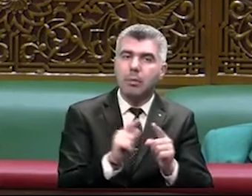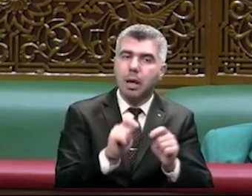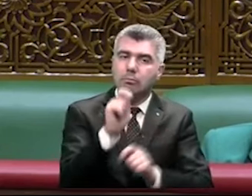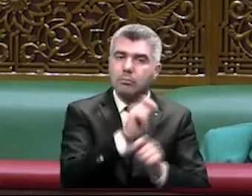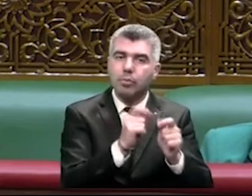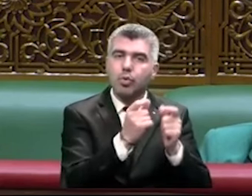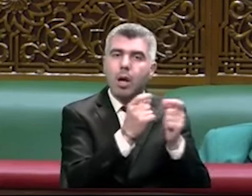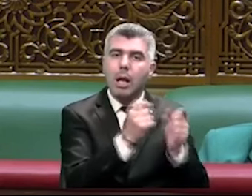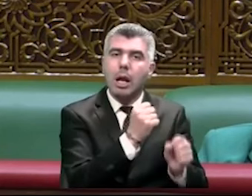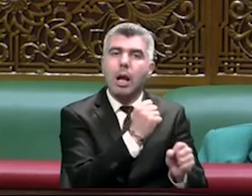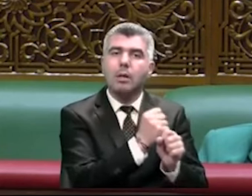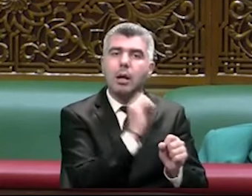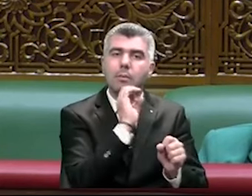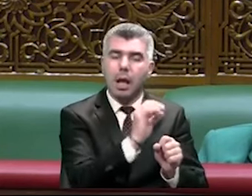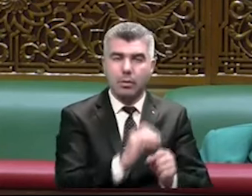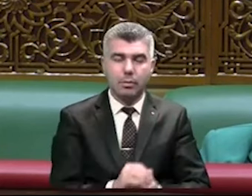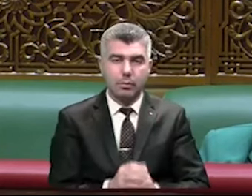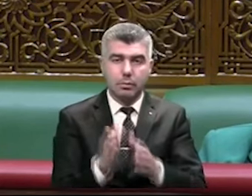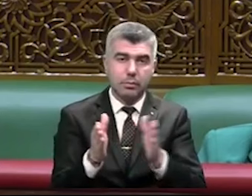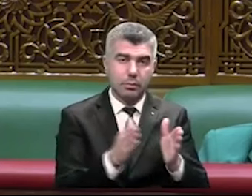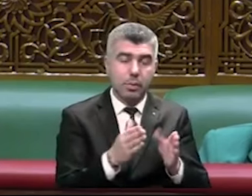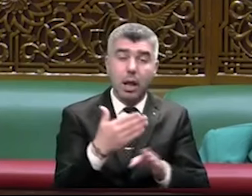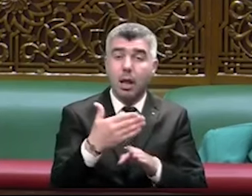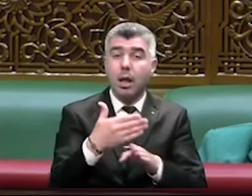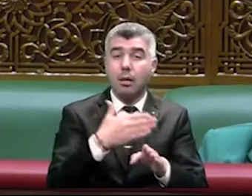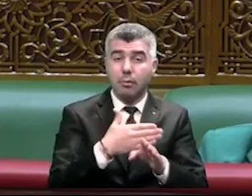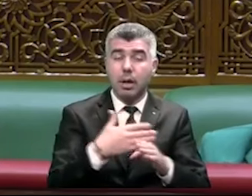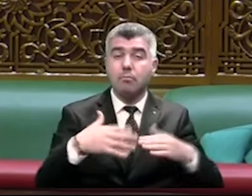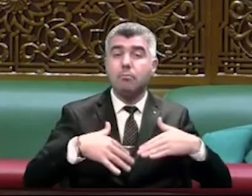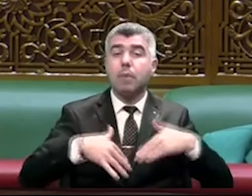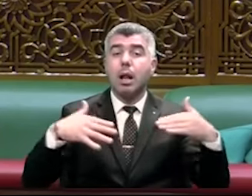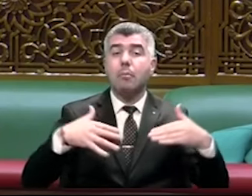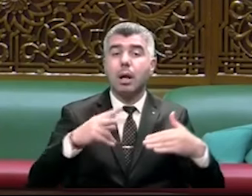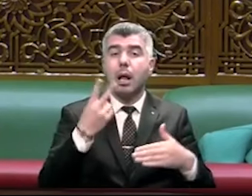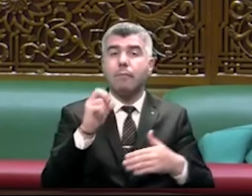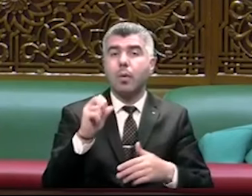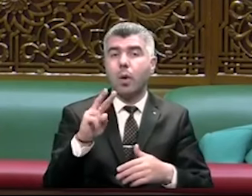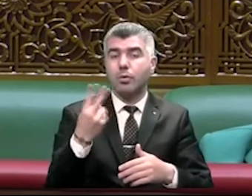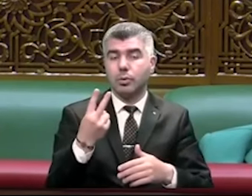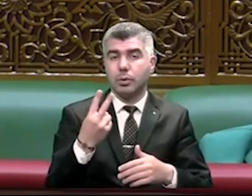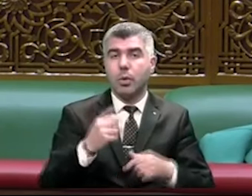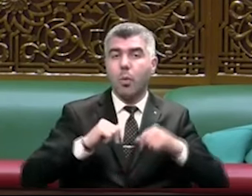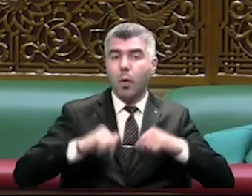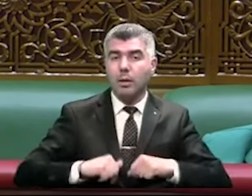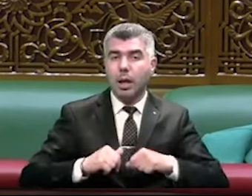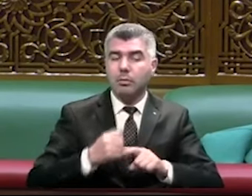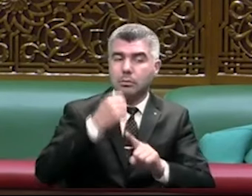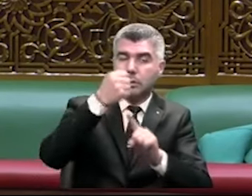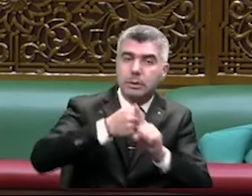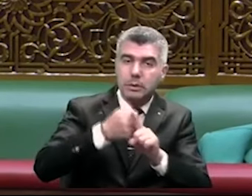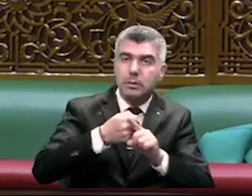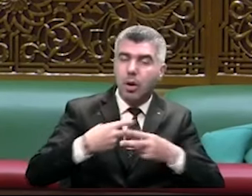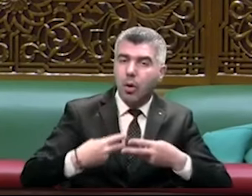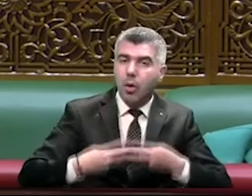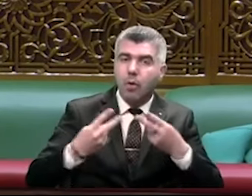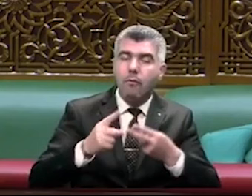الموضوع سيد الوزير لقد سبق ان صرحت بالبرلمان منذ 2022 ان الوزاره تعكف على تسريع وتيره